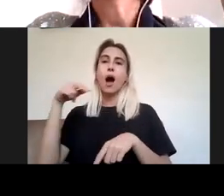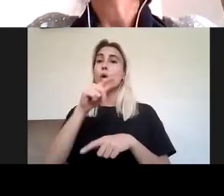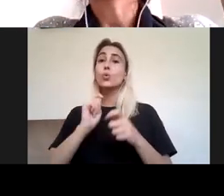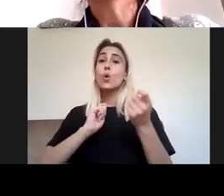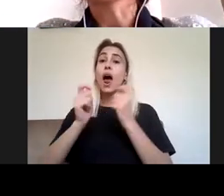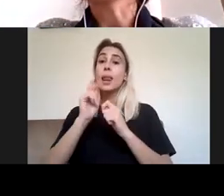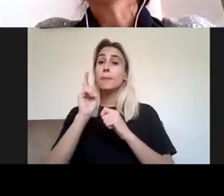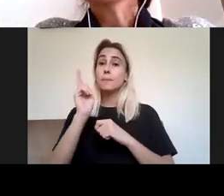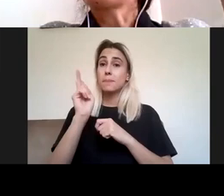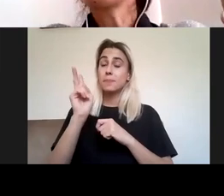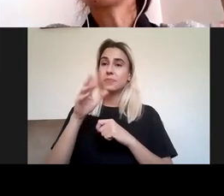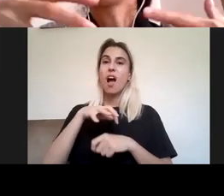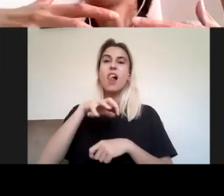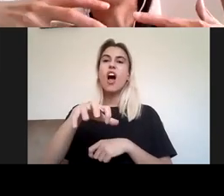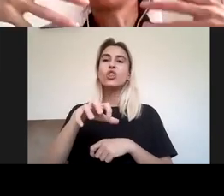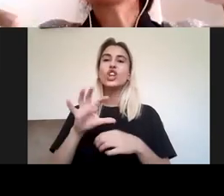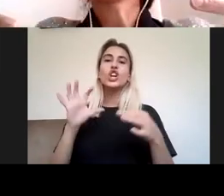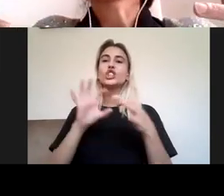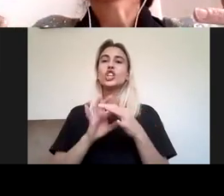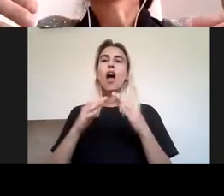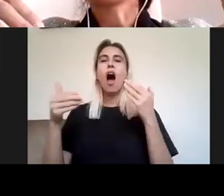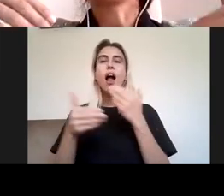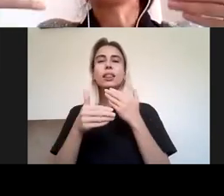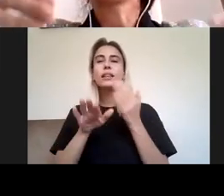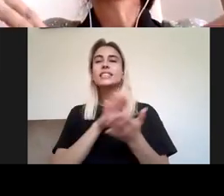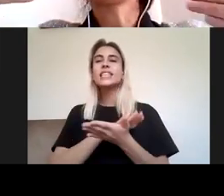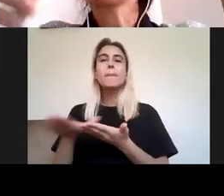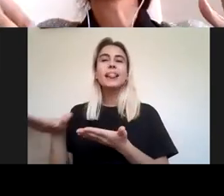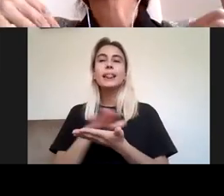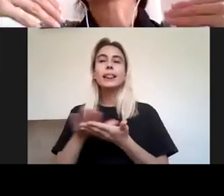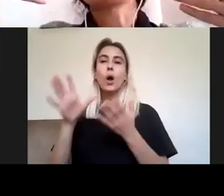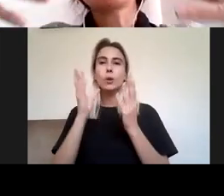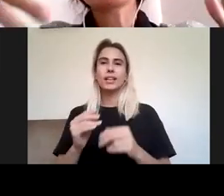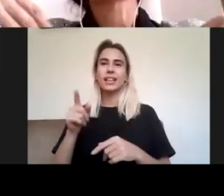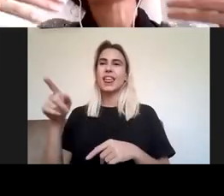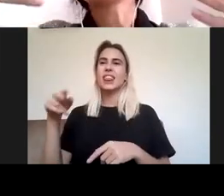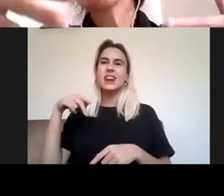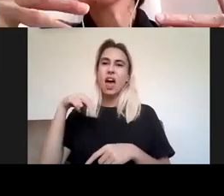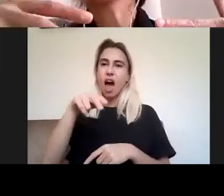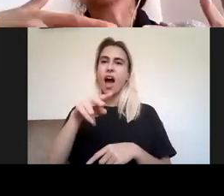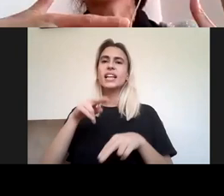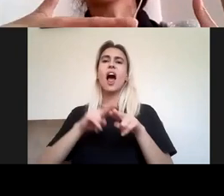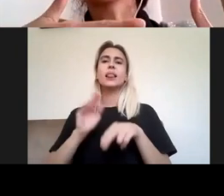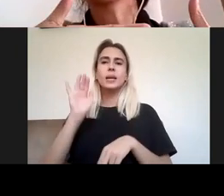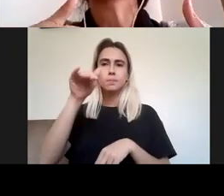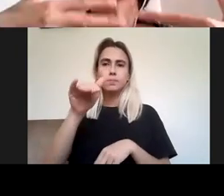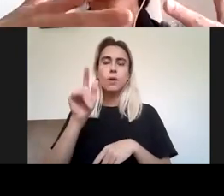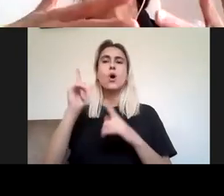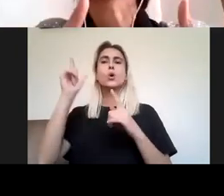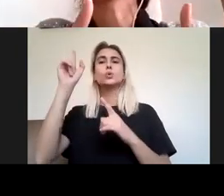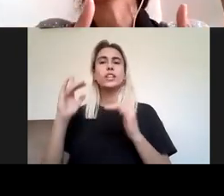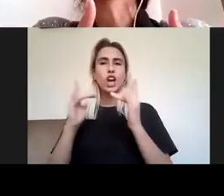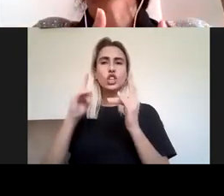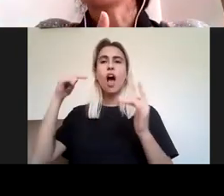alanlarına ilişkin de bir alt zemin oluşturulması yani yayalar kaldırımlar ve alt geçitler ve üst geçitlere ilişkin de bir